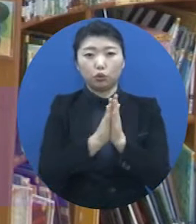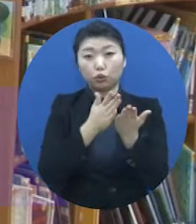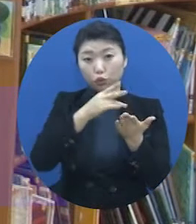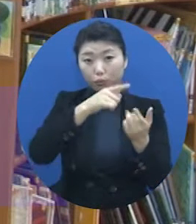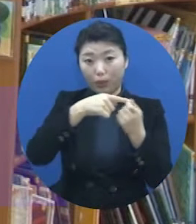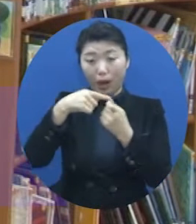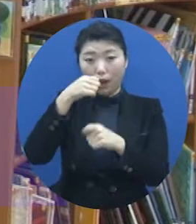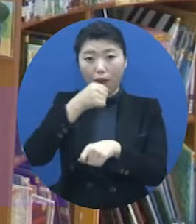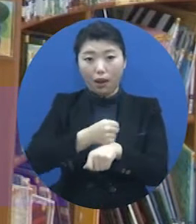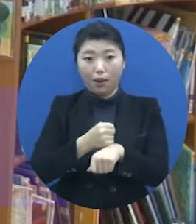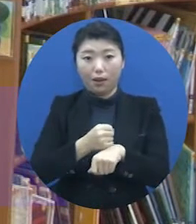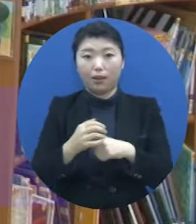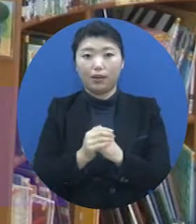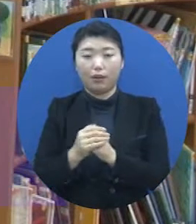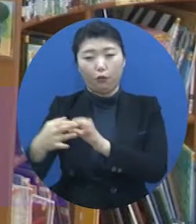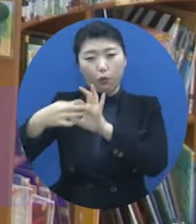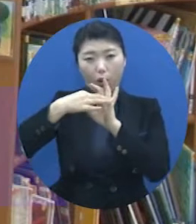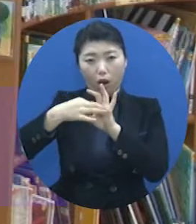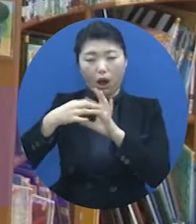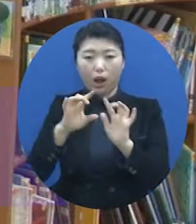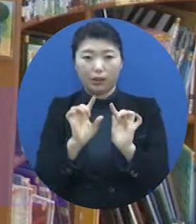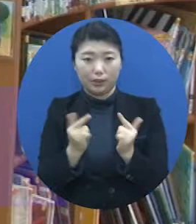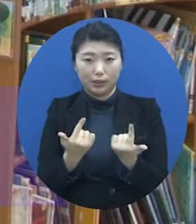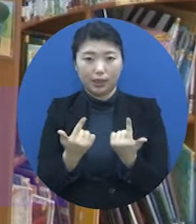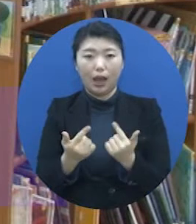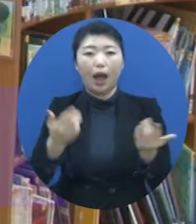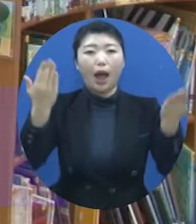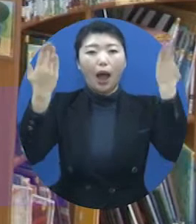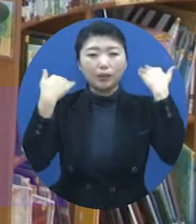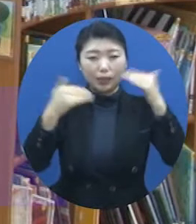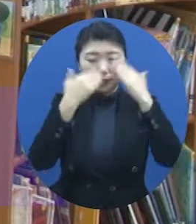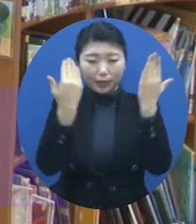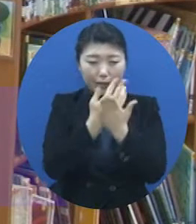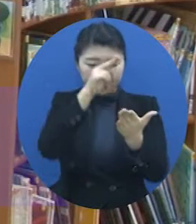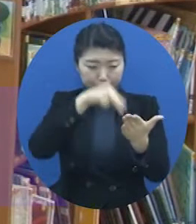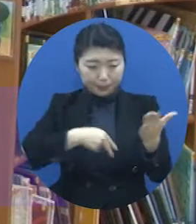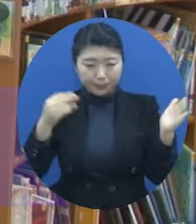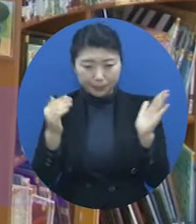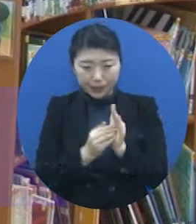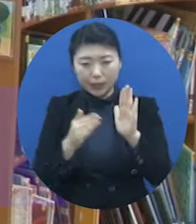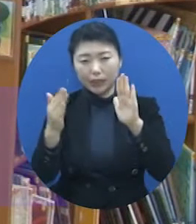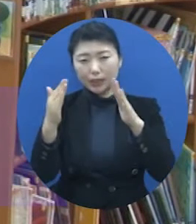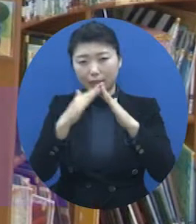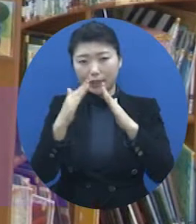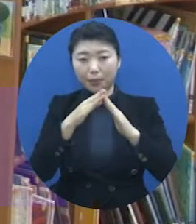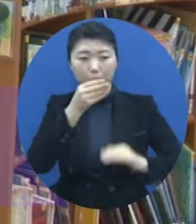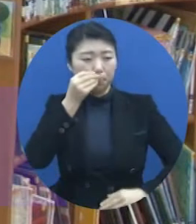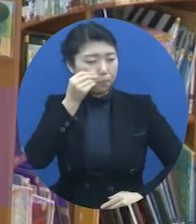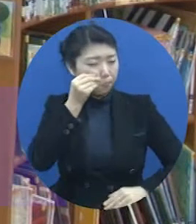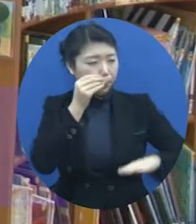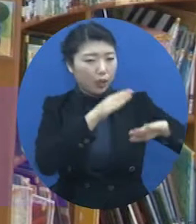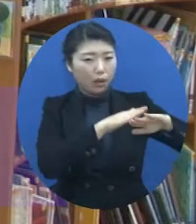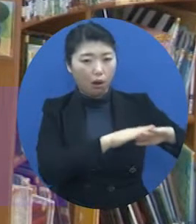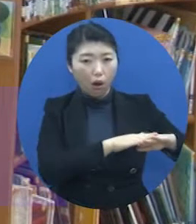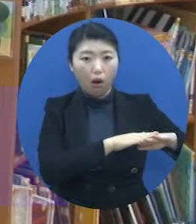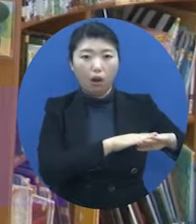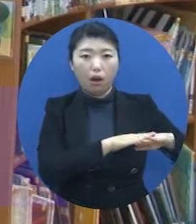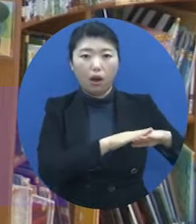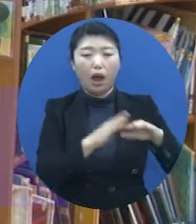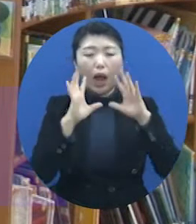어느 출판사나 서점과 연계하지 않고 학생들이 다 읽고 집에 방치되어 있는